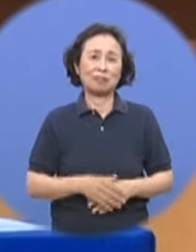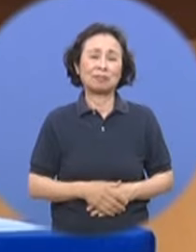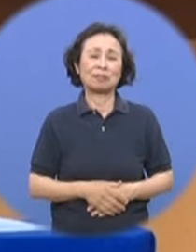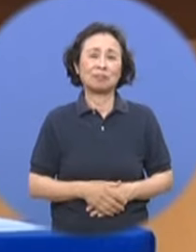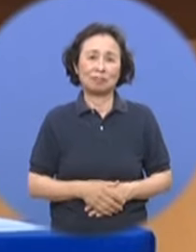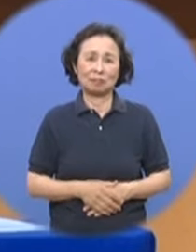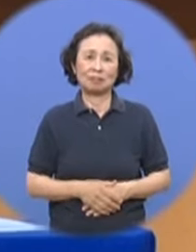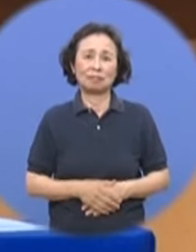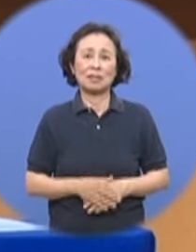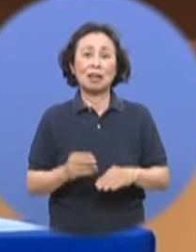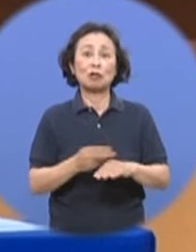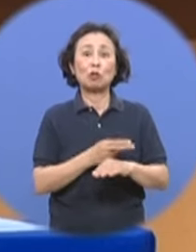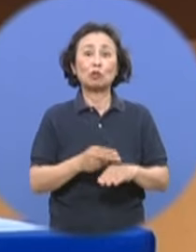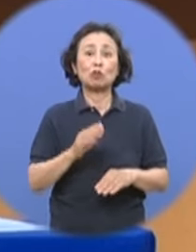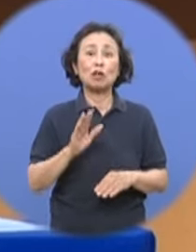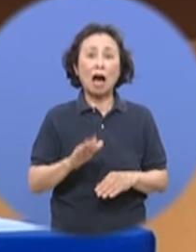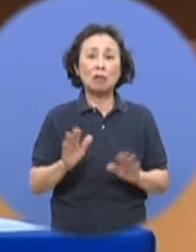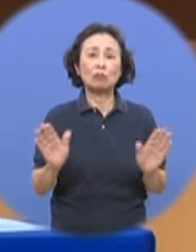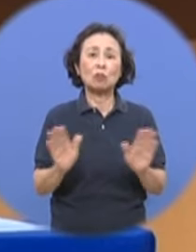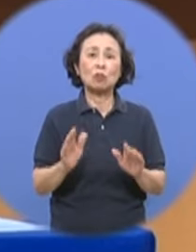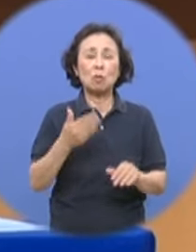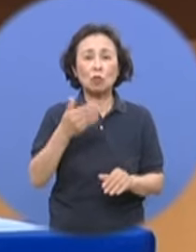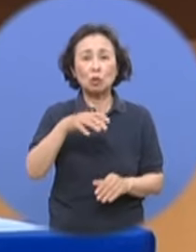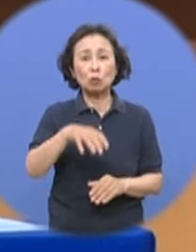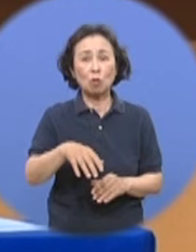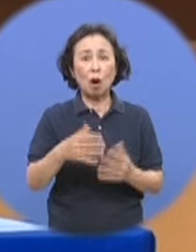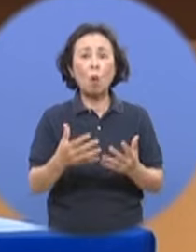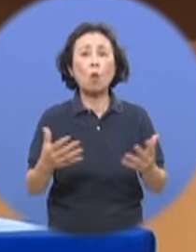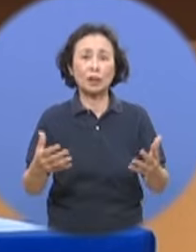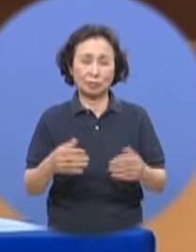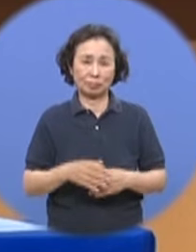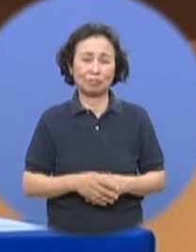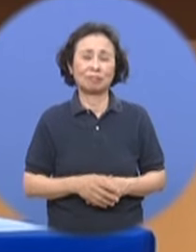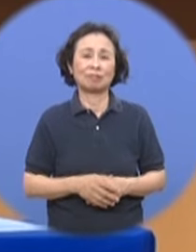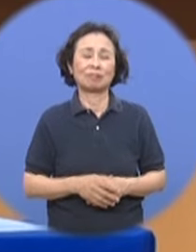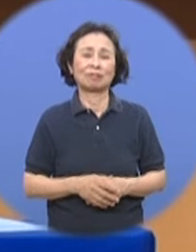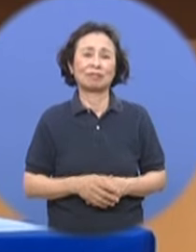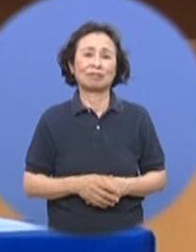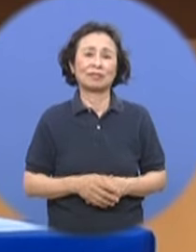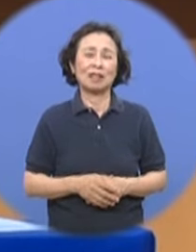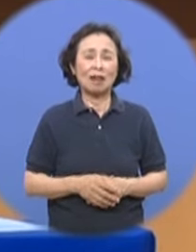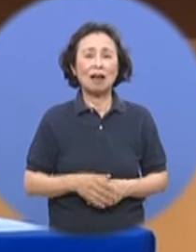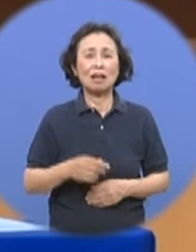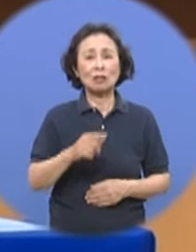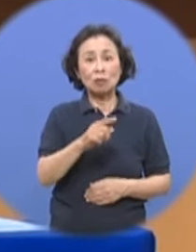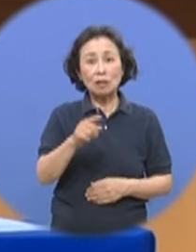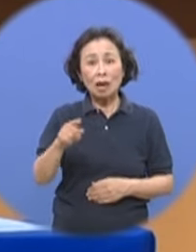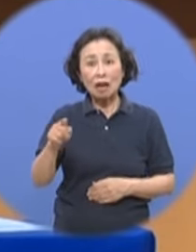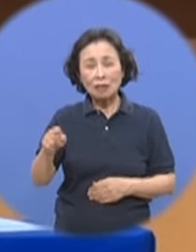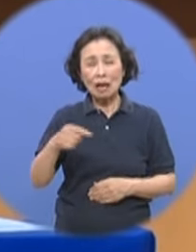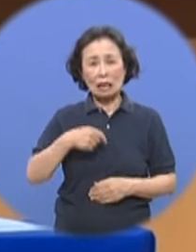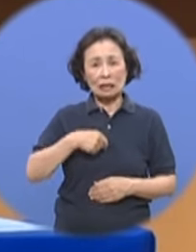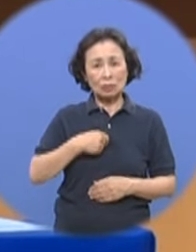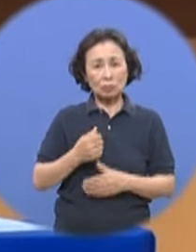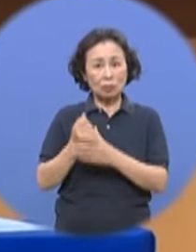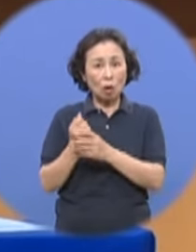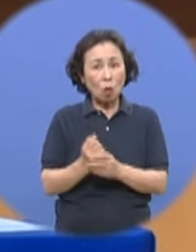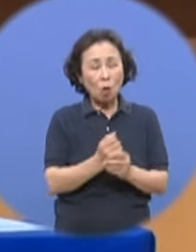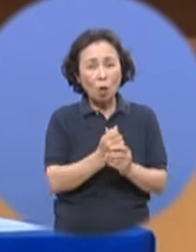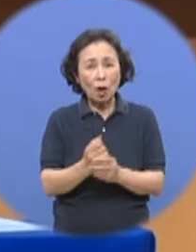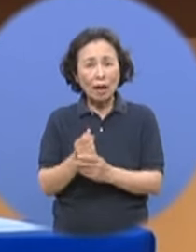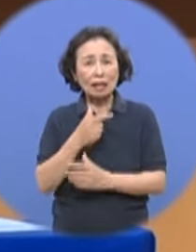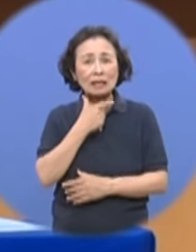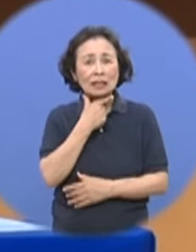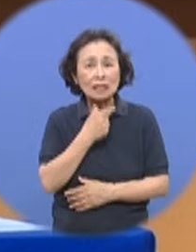特色のある子ども食堂も多いの で逆にそれが自分が応援してしたいなっていう子ども